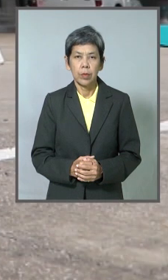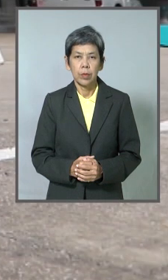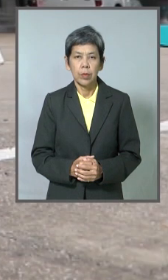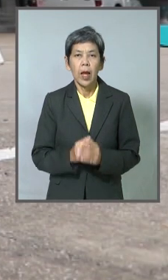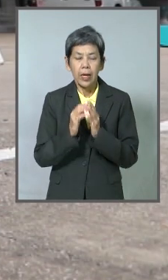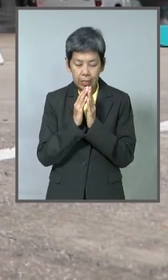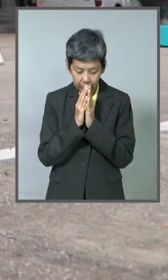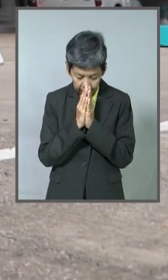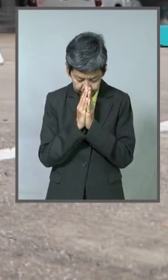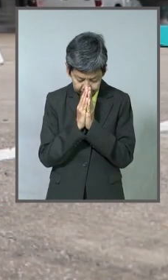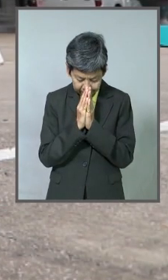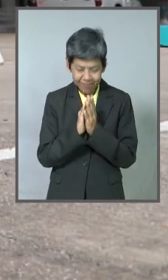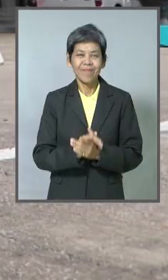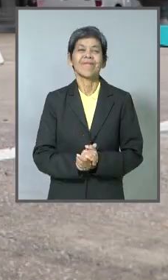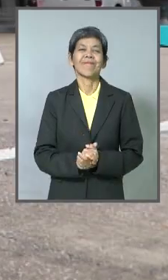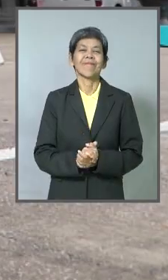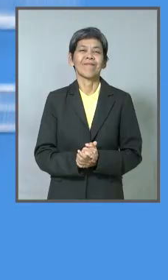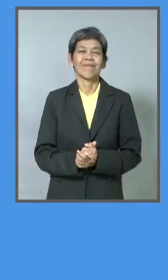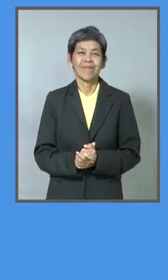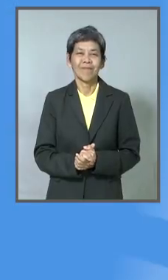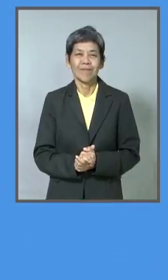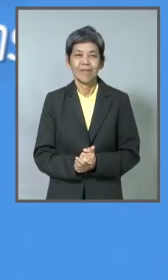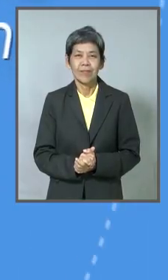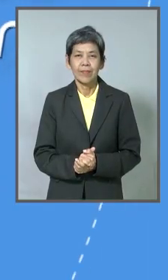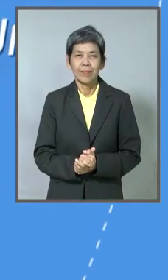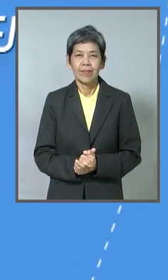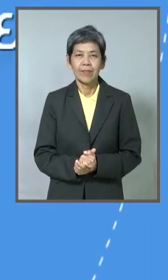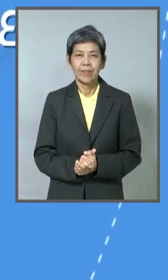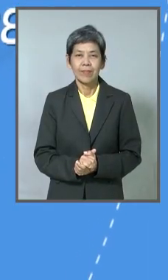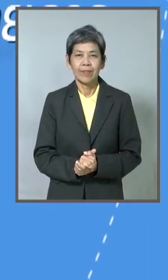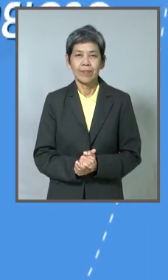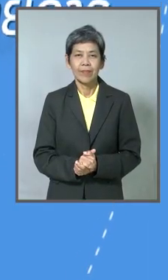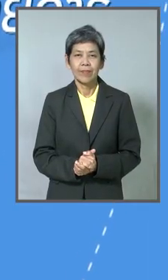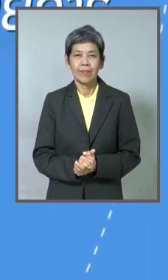สวัสดีครับคุณผู้ชมยินดีต้อนรับเข้าสู่รายการนะครับ